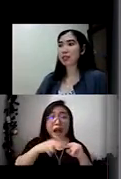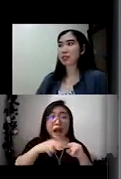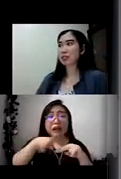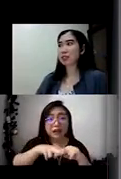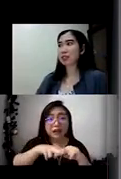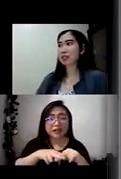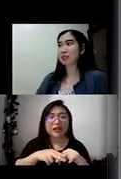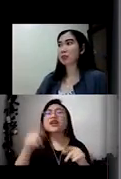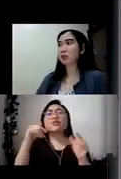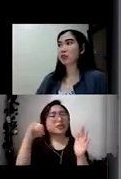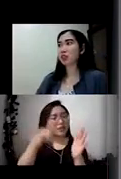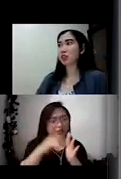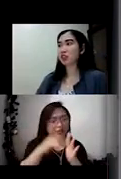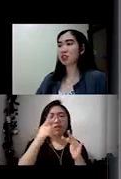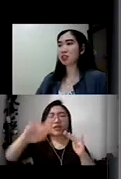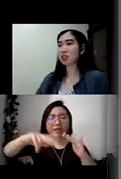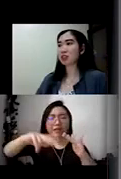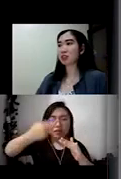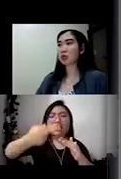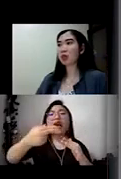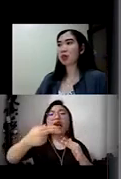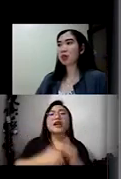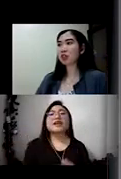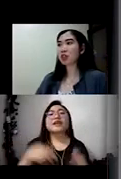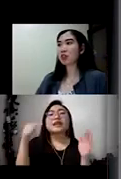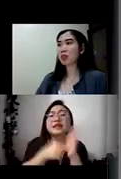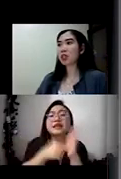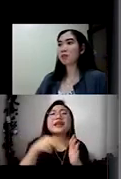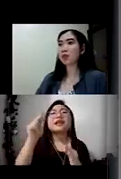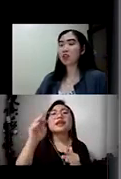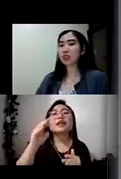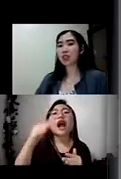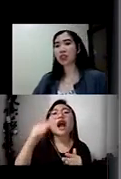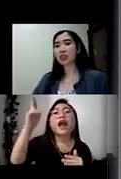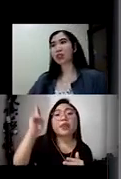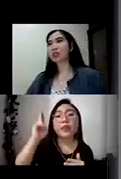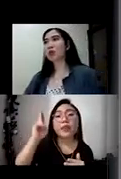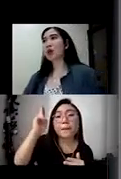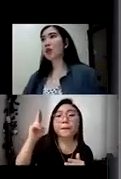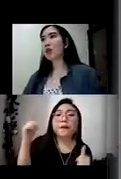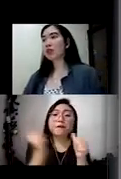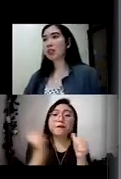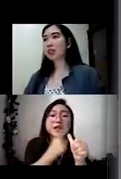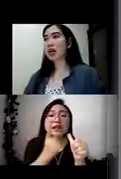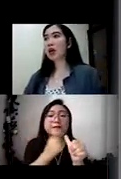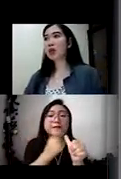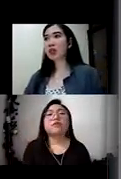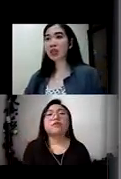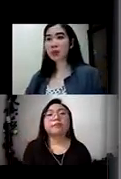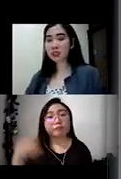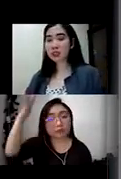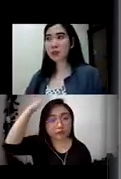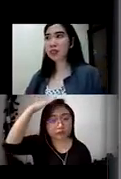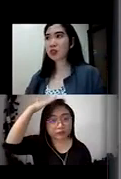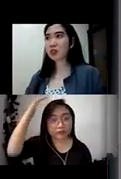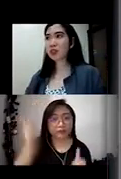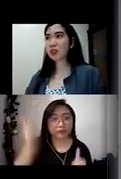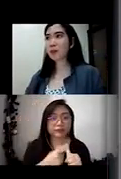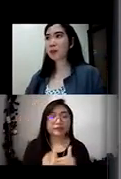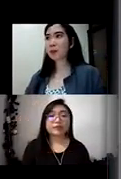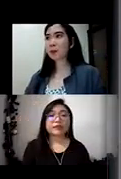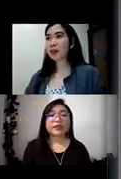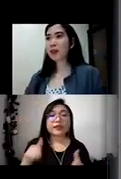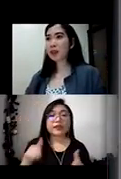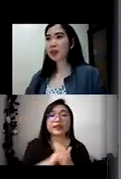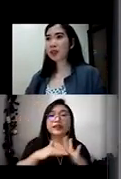taas. Pupunta siya sa taas. So, siya yung magiging priority. So, that's how you can maximize Google